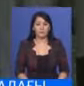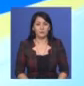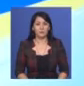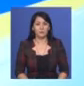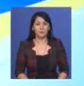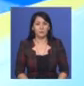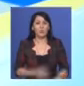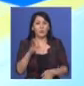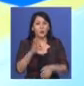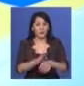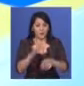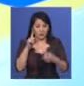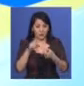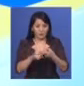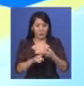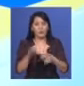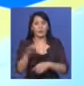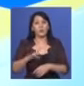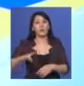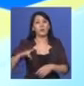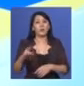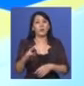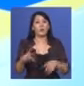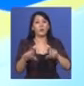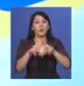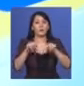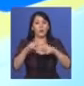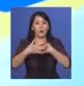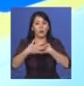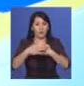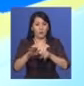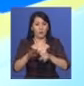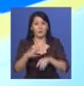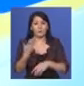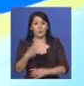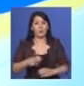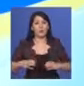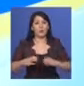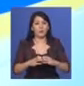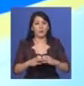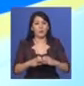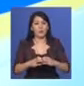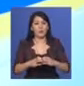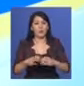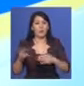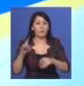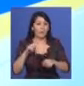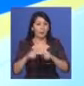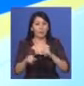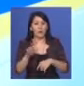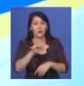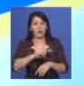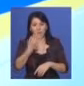қызметі. Коронавирусқа байланысты өңірлерде ситуациялық орталық құрылды. Соған қарасты 5 топ жасақталды. Олар жедел әрекет